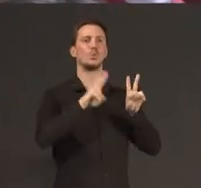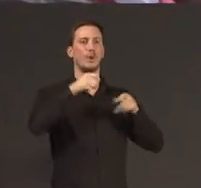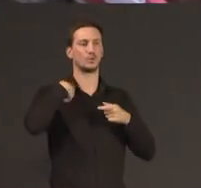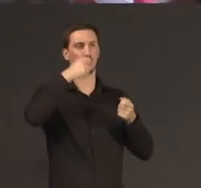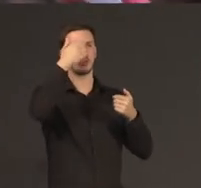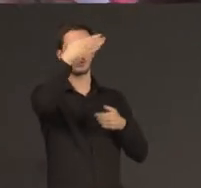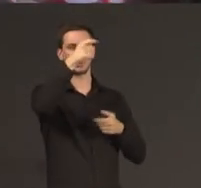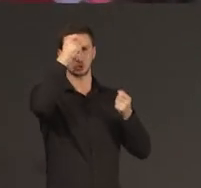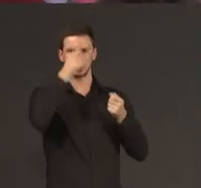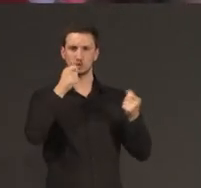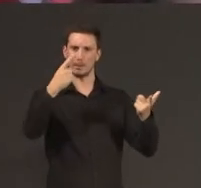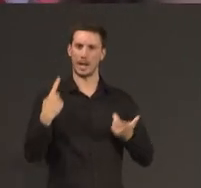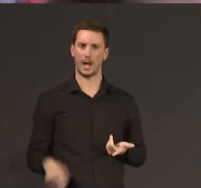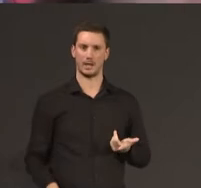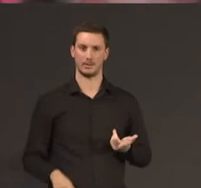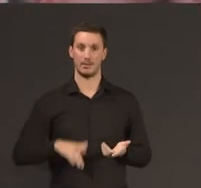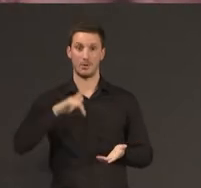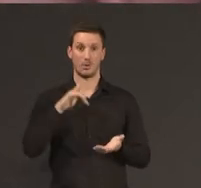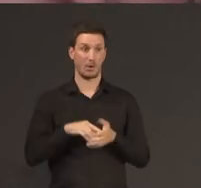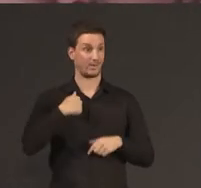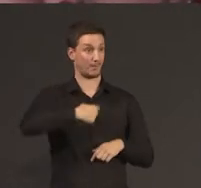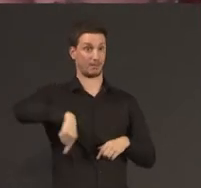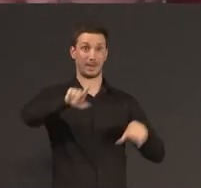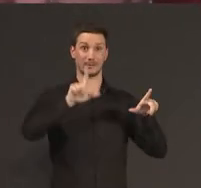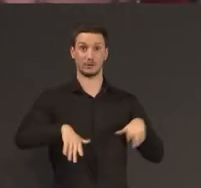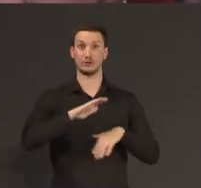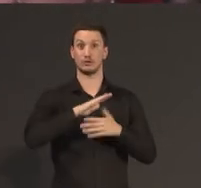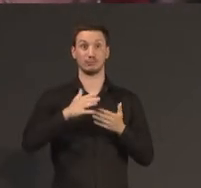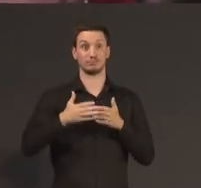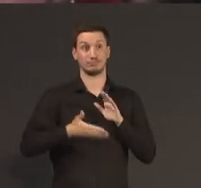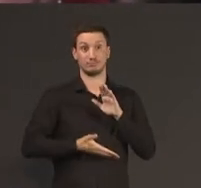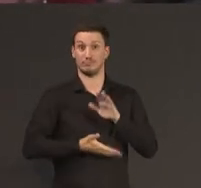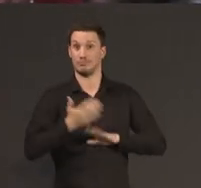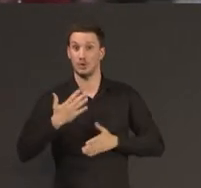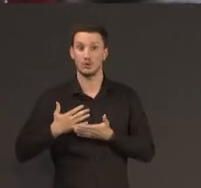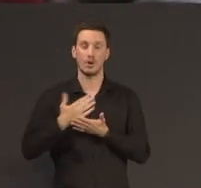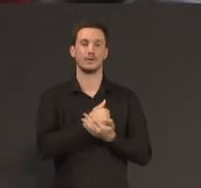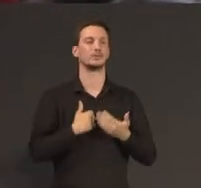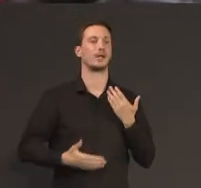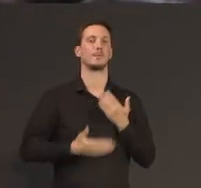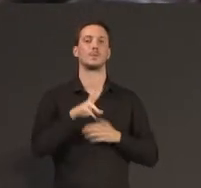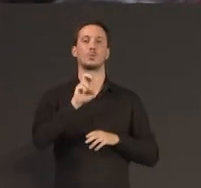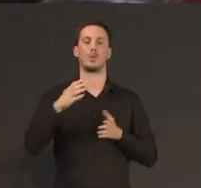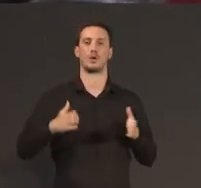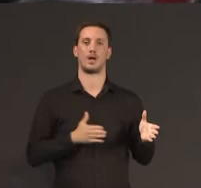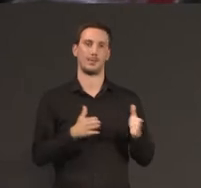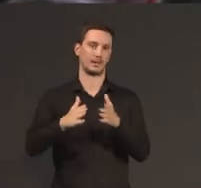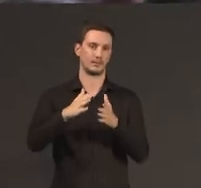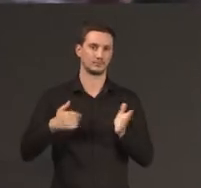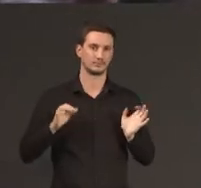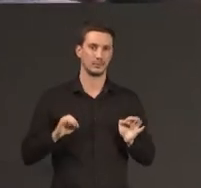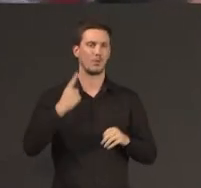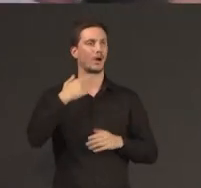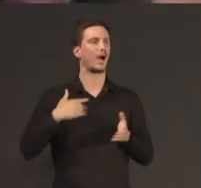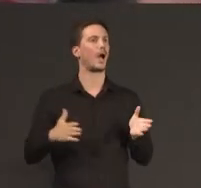somnis a futur. Perquè un cop sortim d'aquesta plaça avui, cadascú de nosaltres començarà un nou camí. Un camí en el que jo us